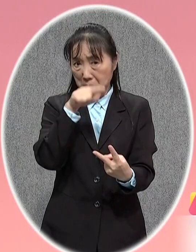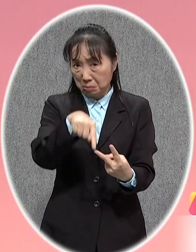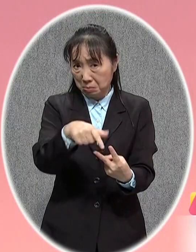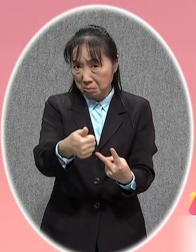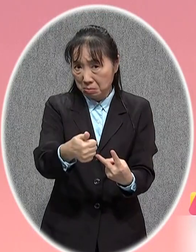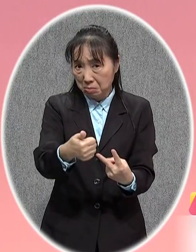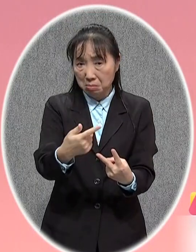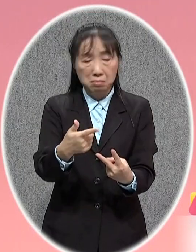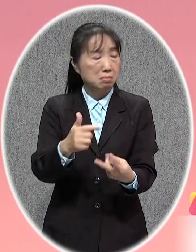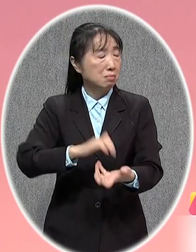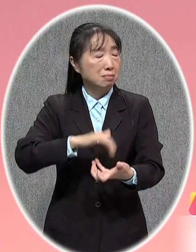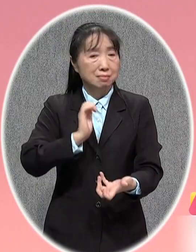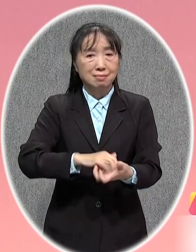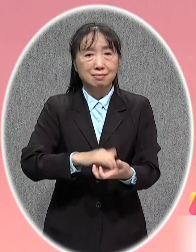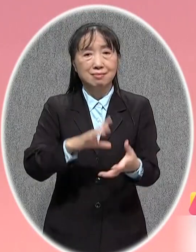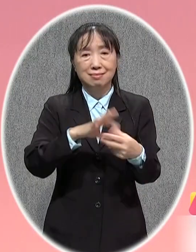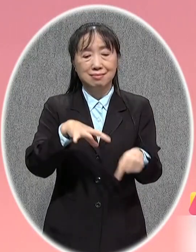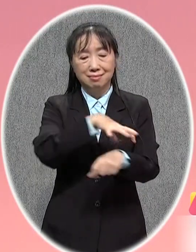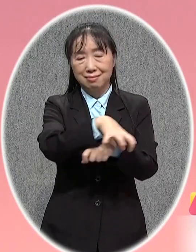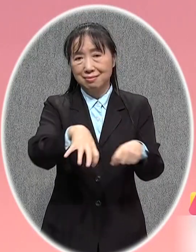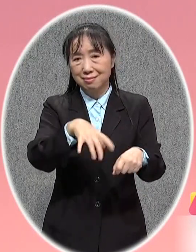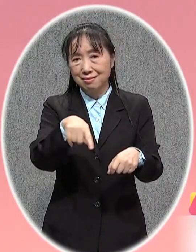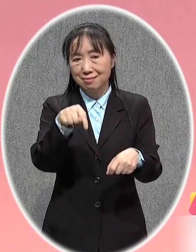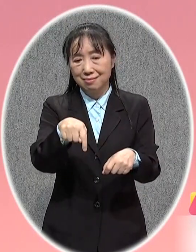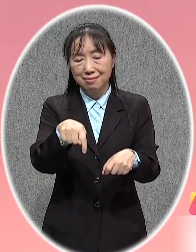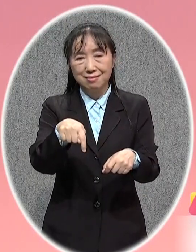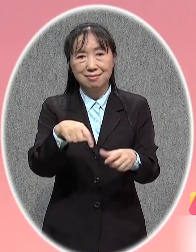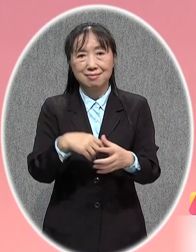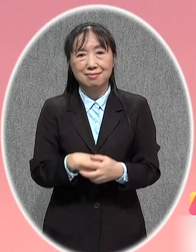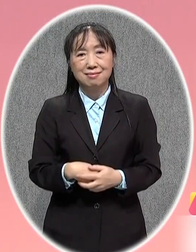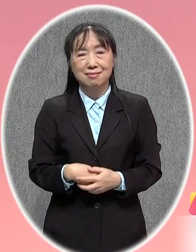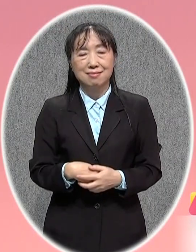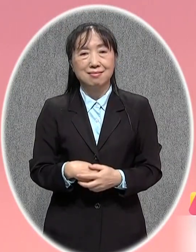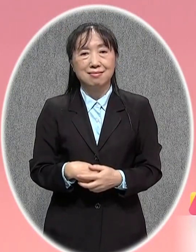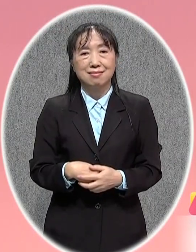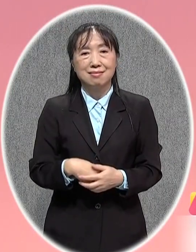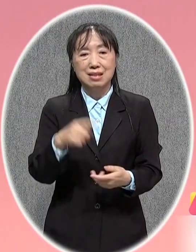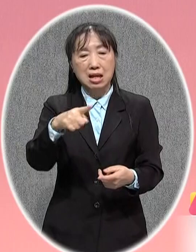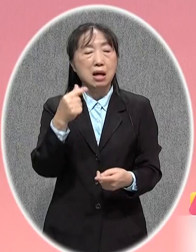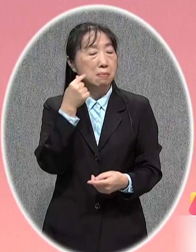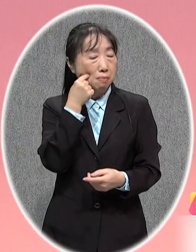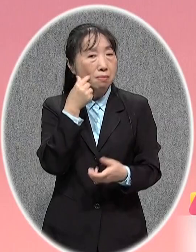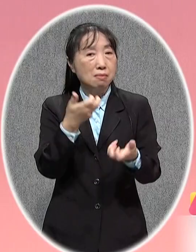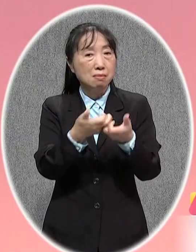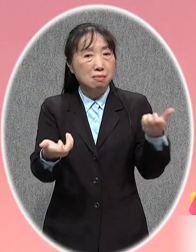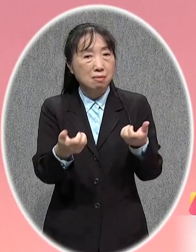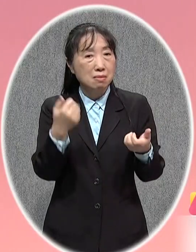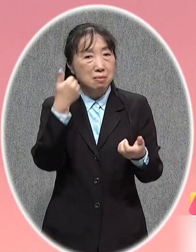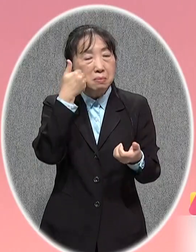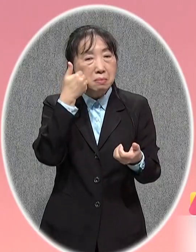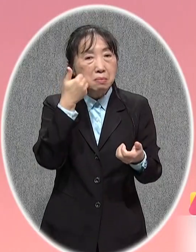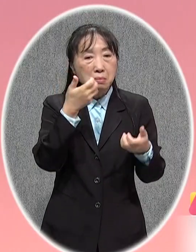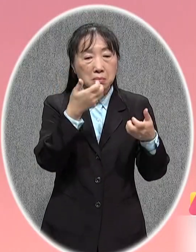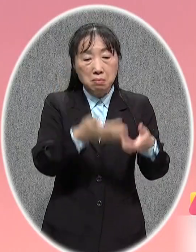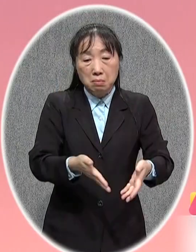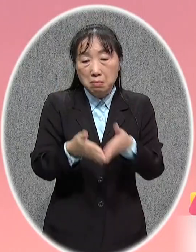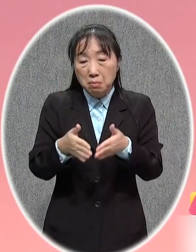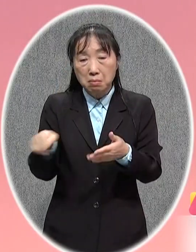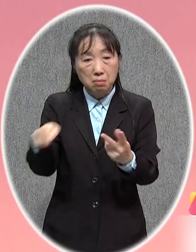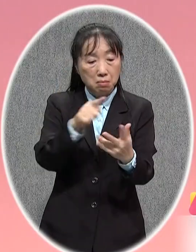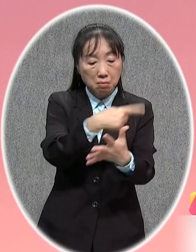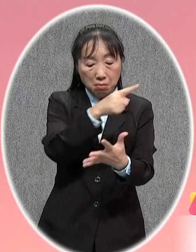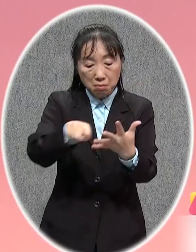因为这些环境价值它其实没办法去分谁比较重要，谁比较不重要，应